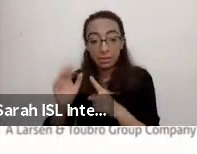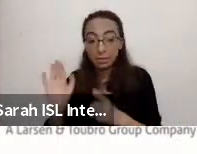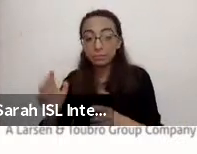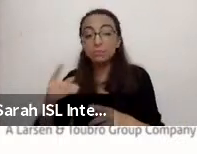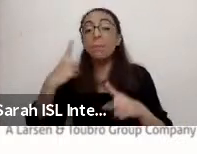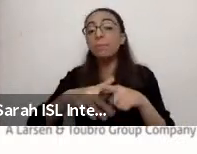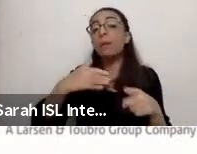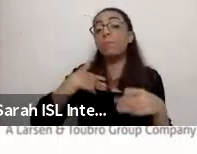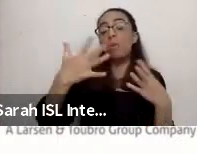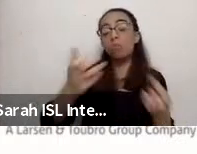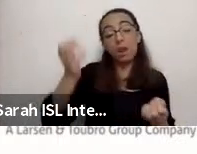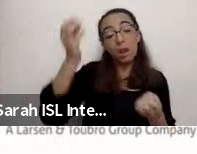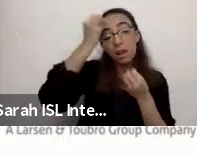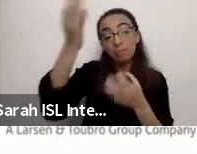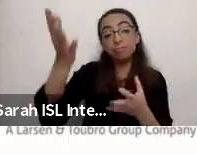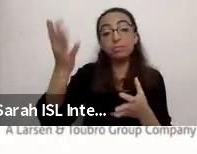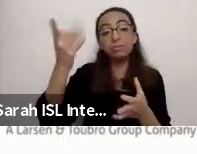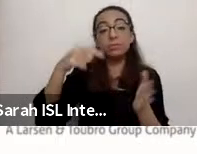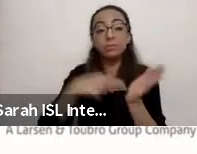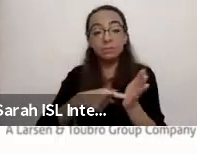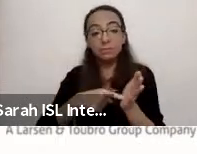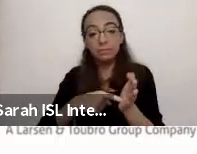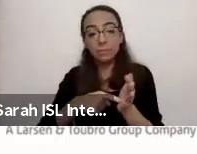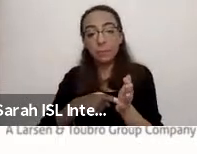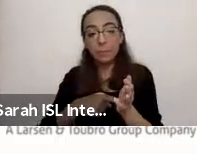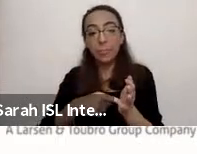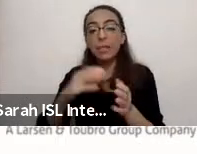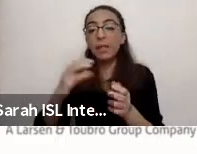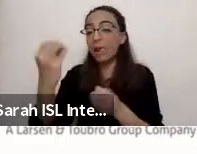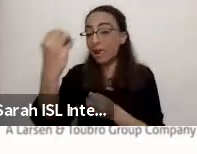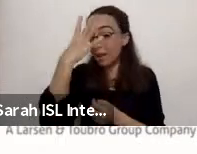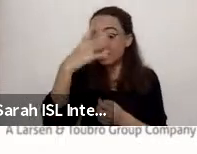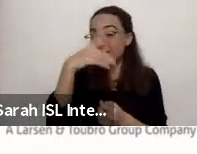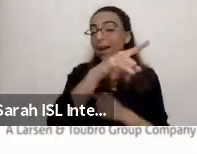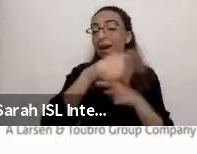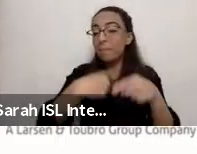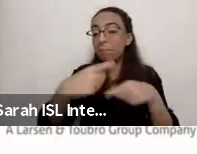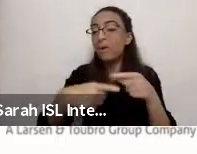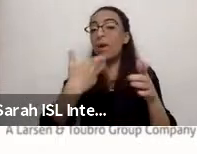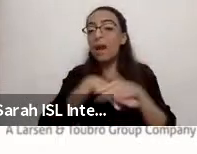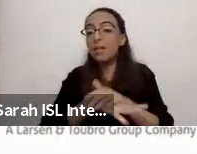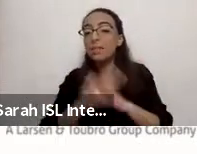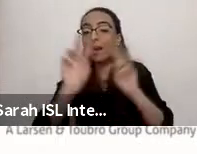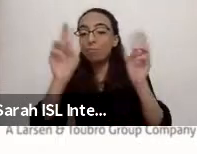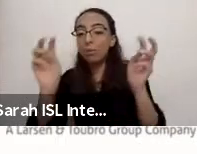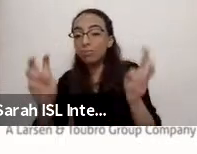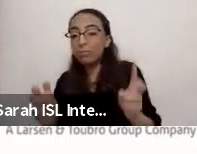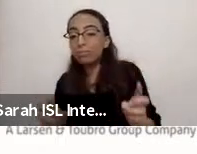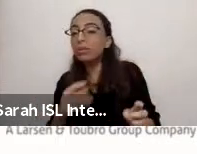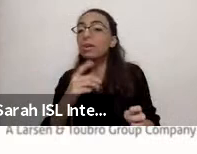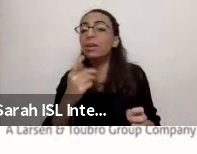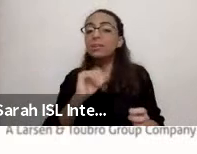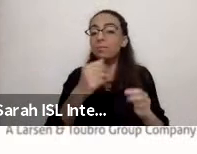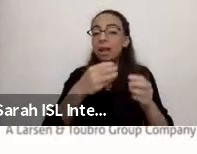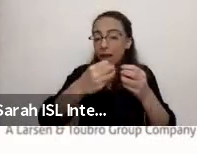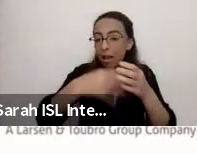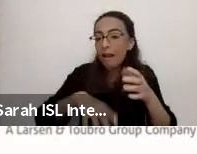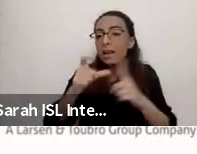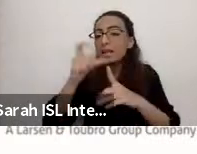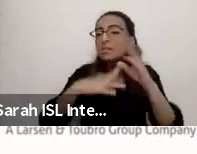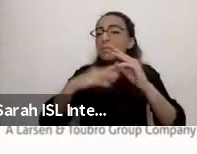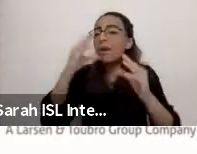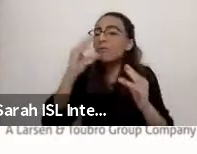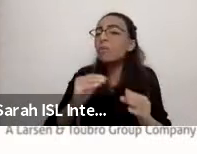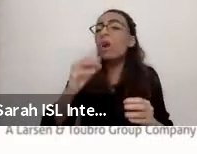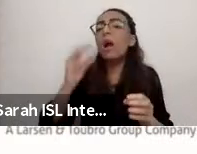तरफ आकर्षित करना चाहूंगा कि ये जो कॉज है एसिड वायलेंस और इसके बाद की जो डिसेबिलिटी है इस पर बहुत ही कम चर्चाएं हो रही